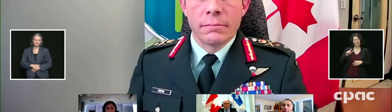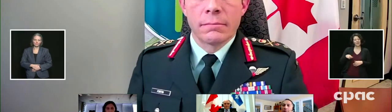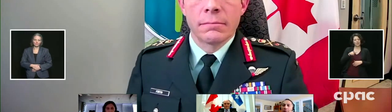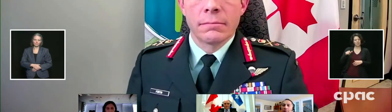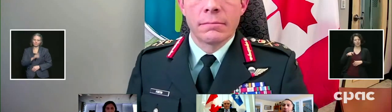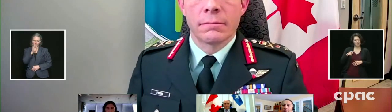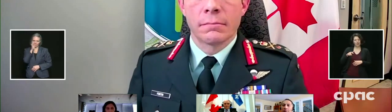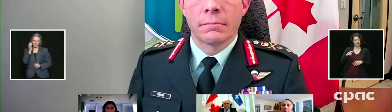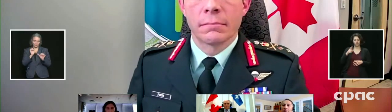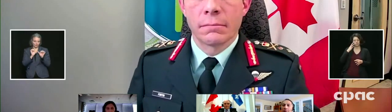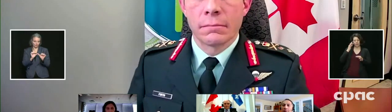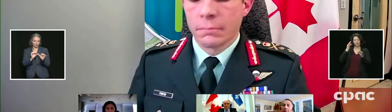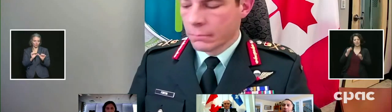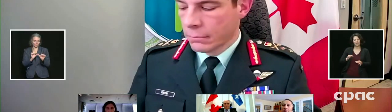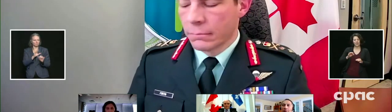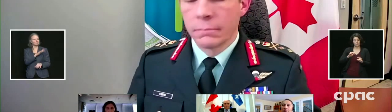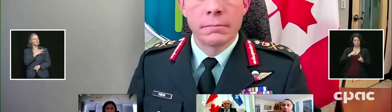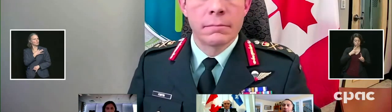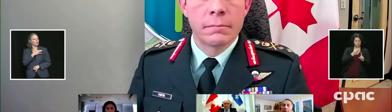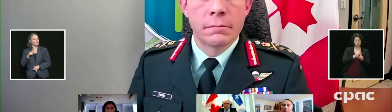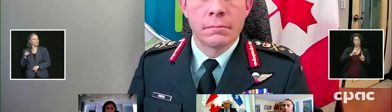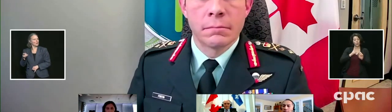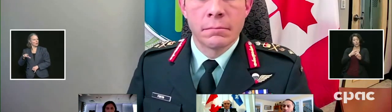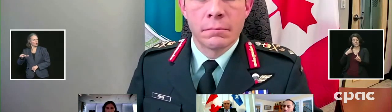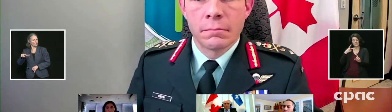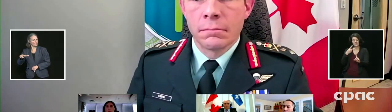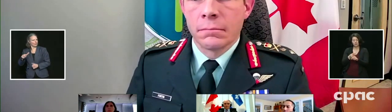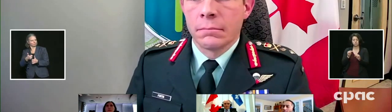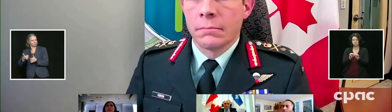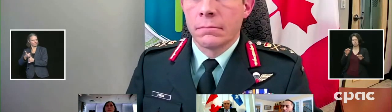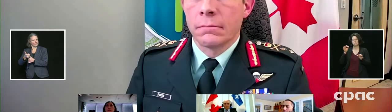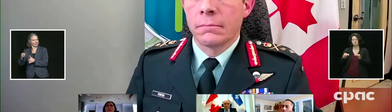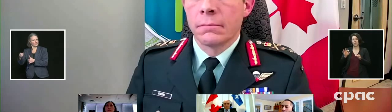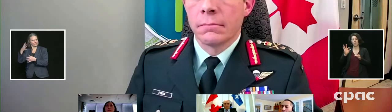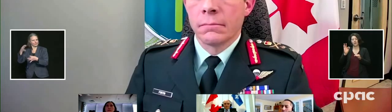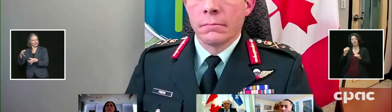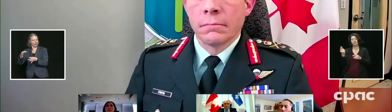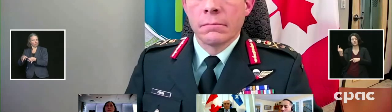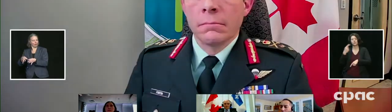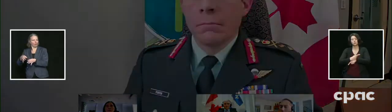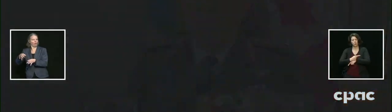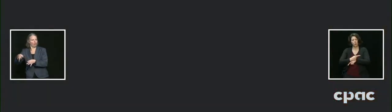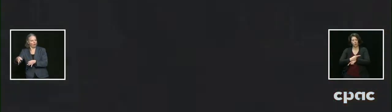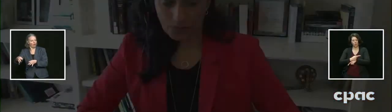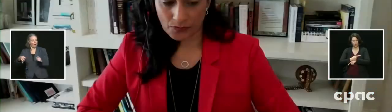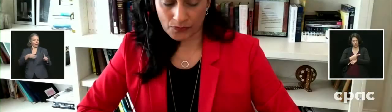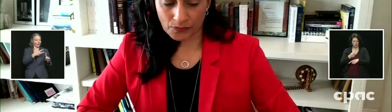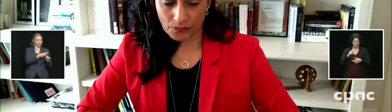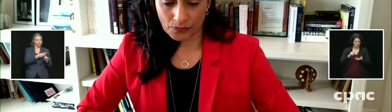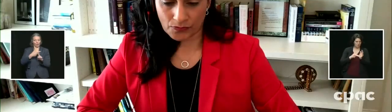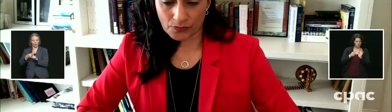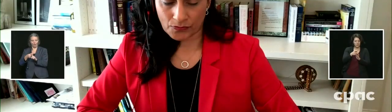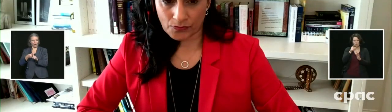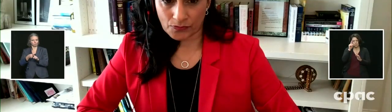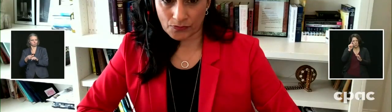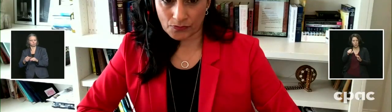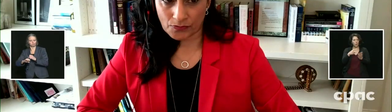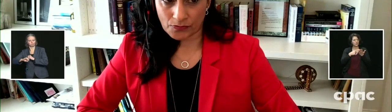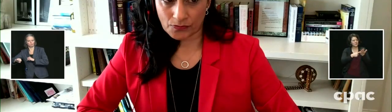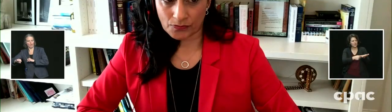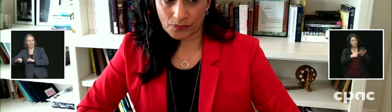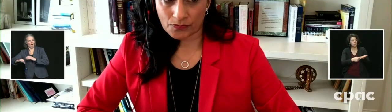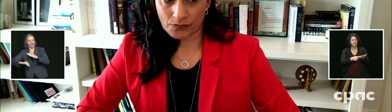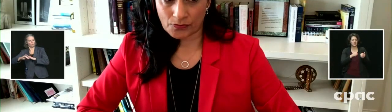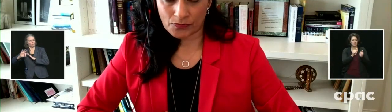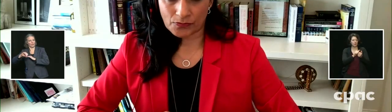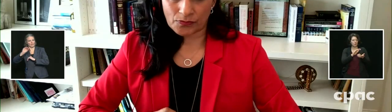retarder la 2e dose jusqu'à 90 jours a compliqué les négociations, compliqué les choses un peu là,